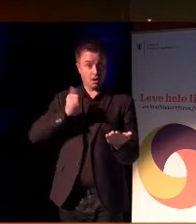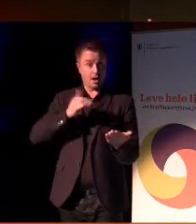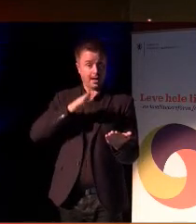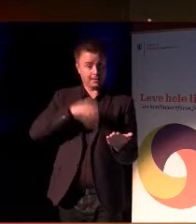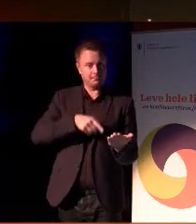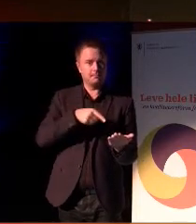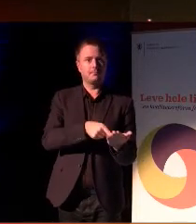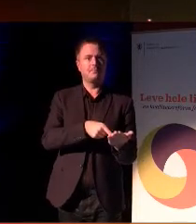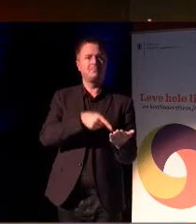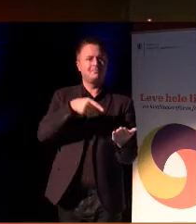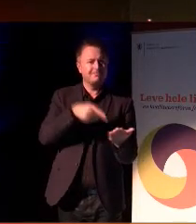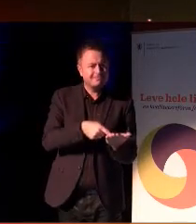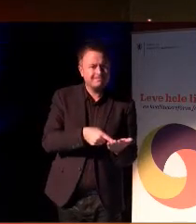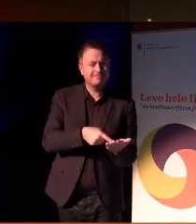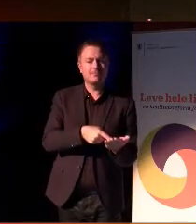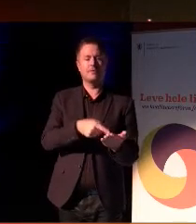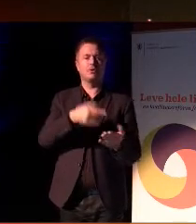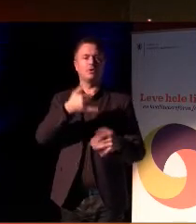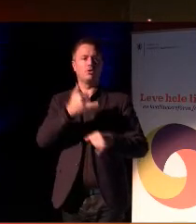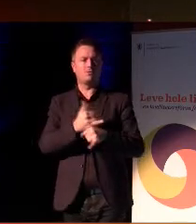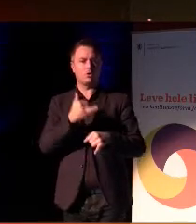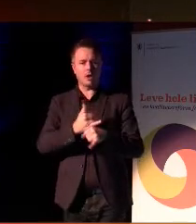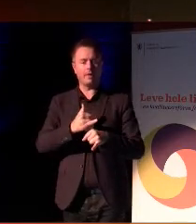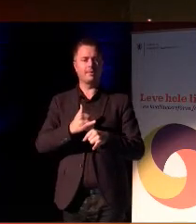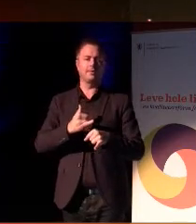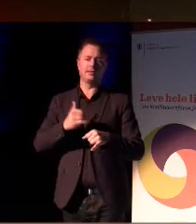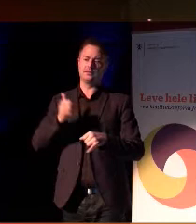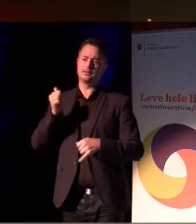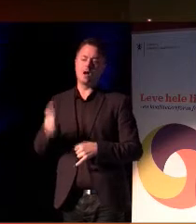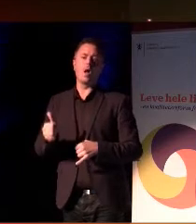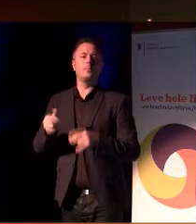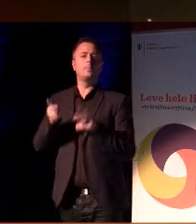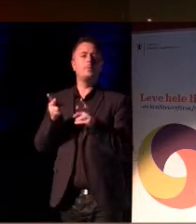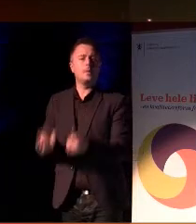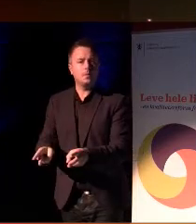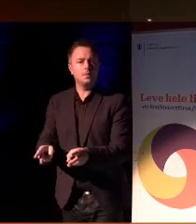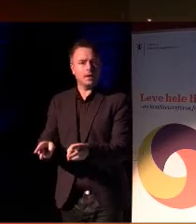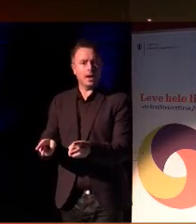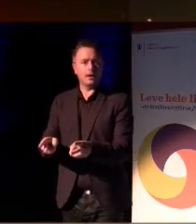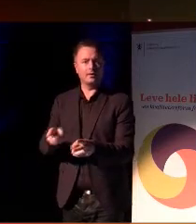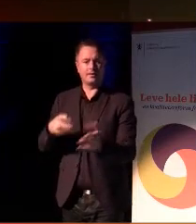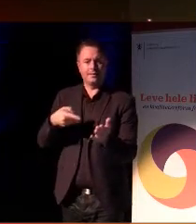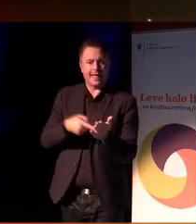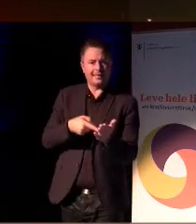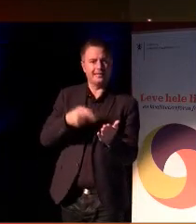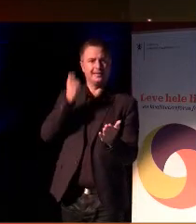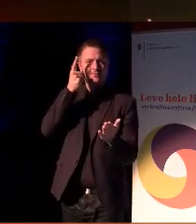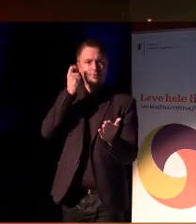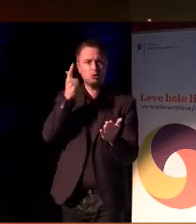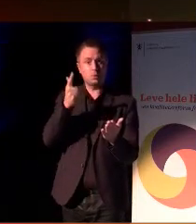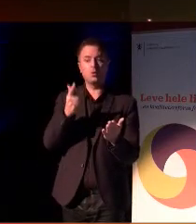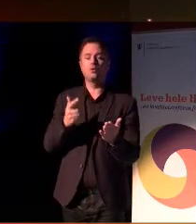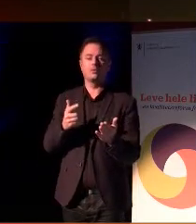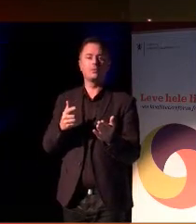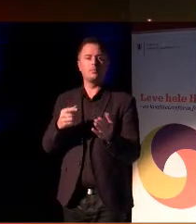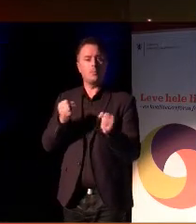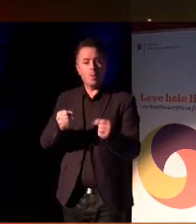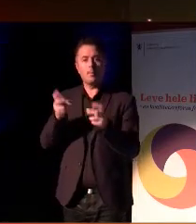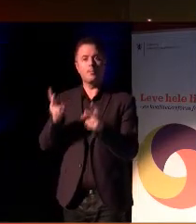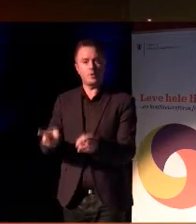dokumentasjonen hjemler og bevarer helt avgjørende informasjon for at pasienten skal få